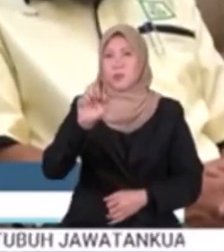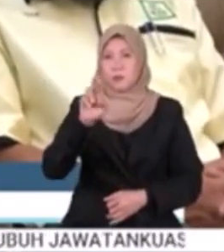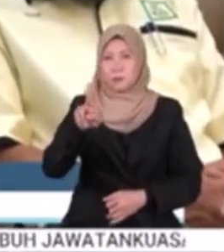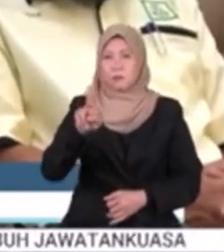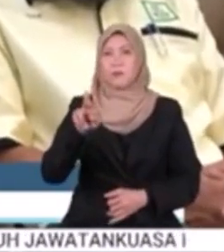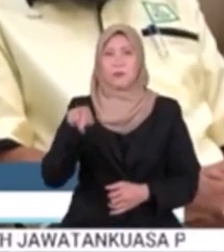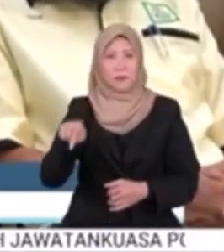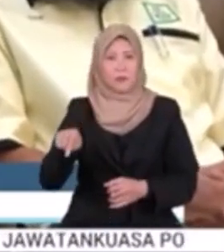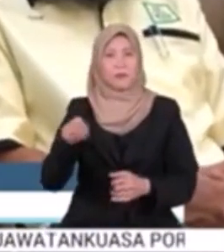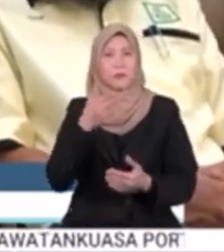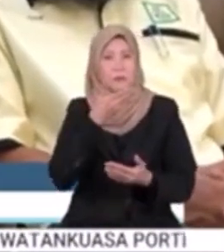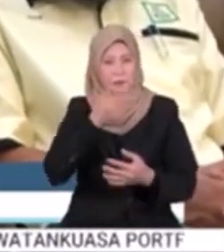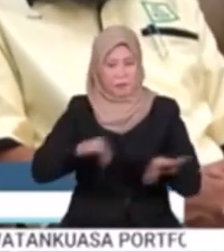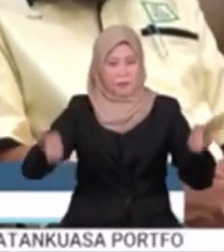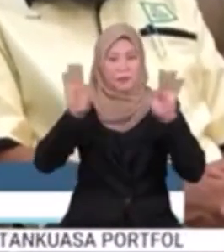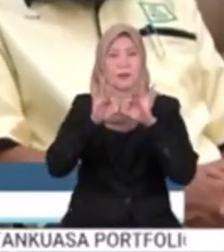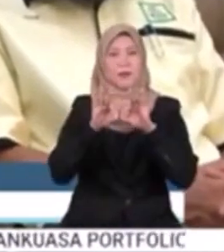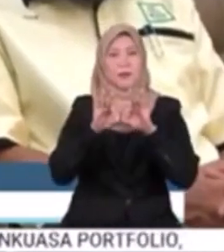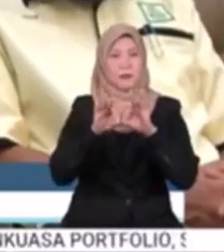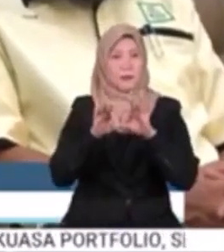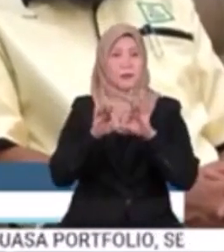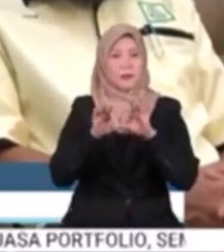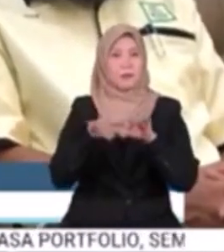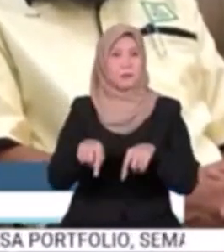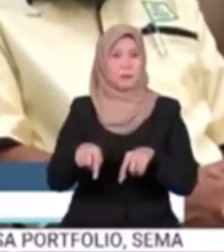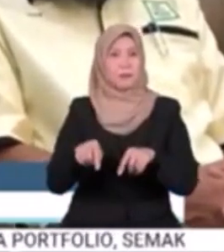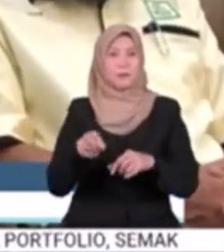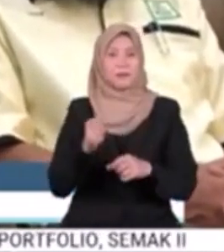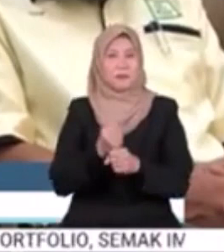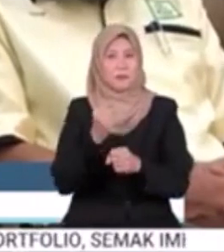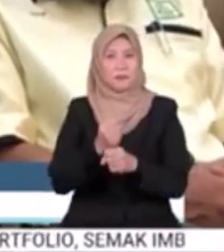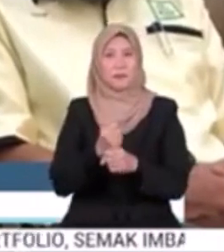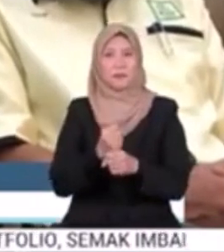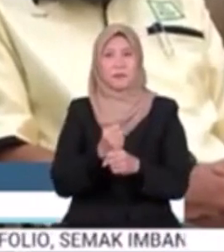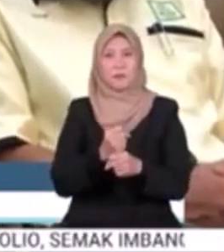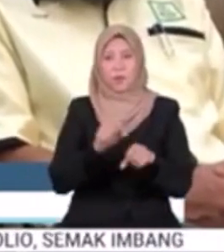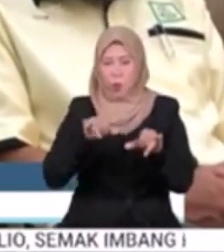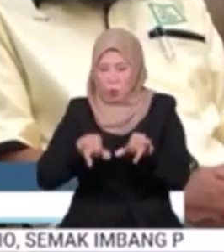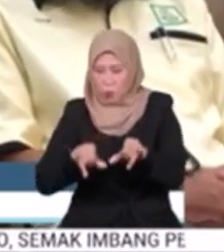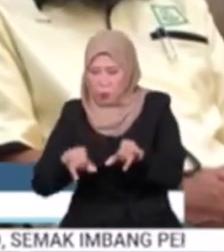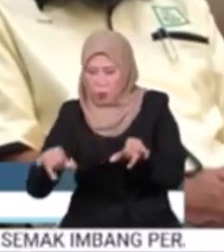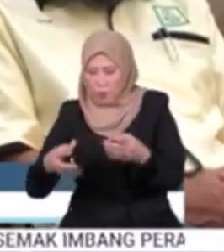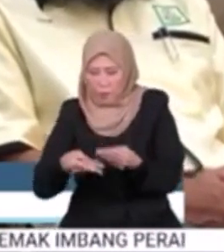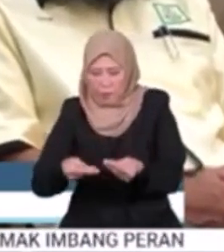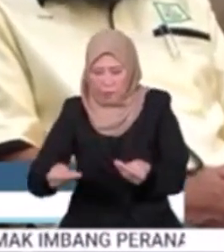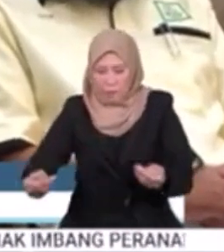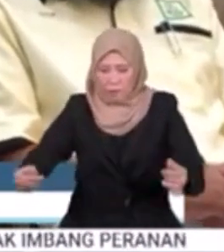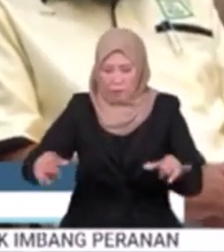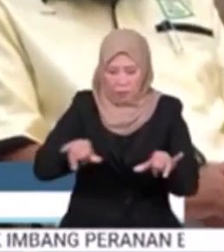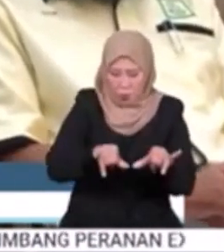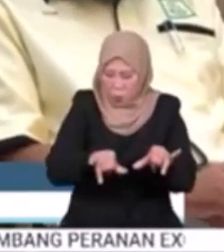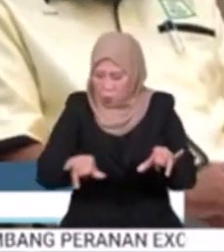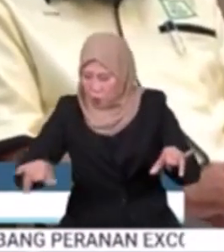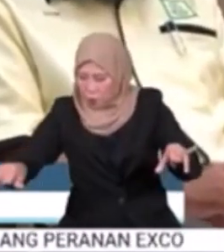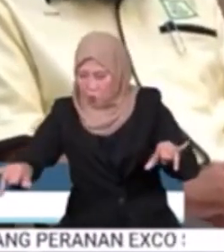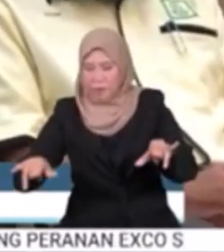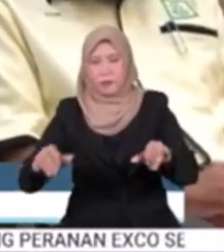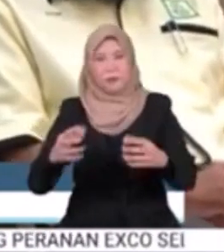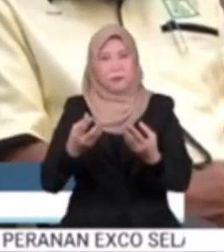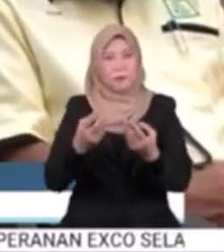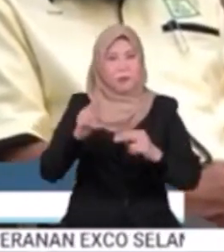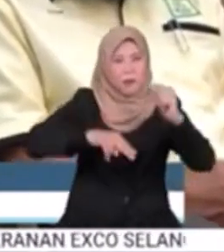negara. Mana yang dijelaskan oleh Encik Izam tadi, bukan setakat mengukur tanah, mengukur bangunan dan sebagainya,